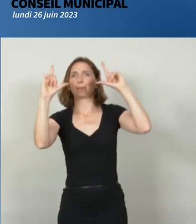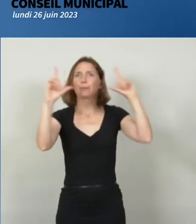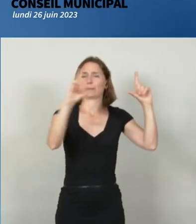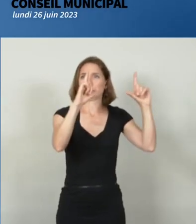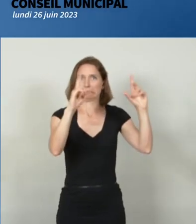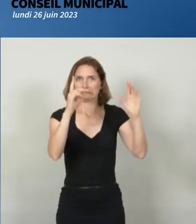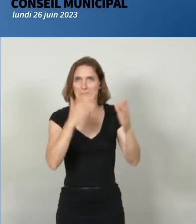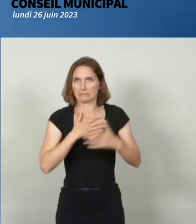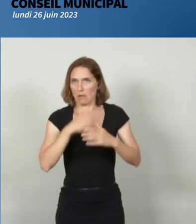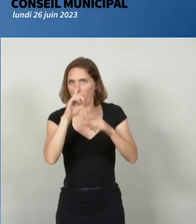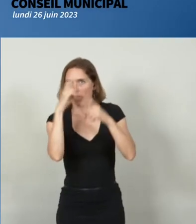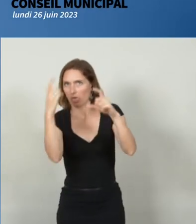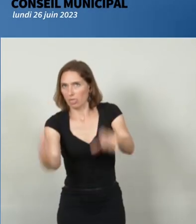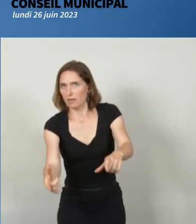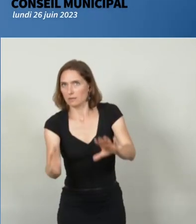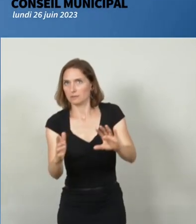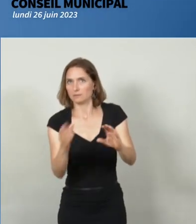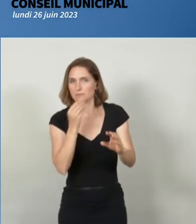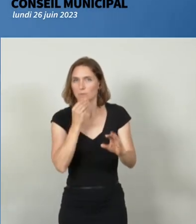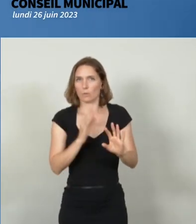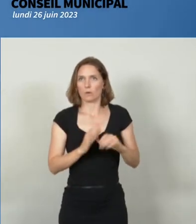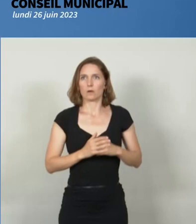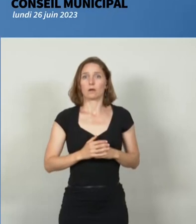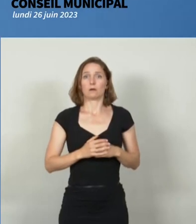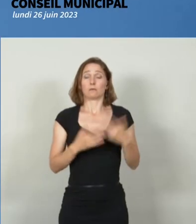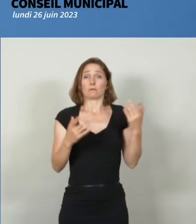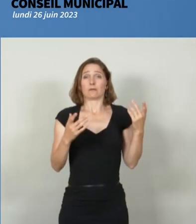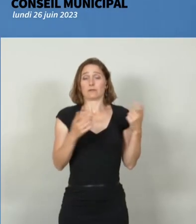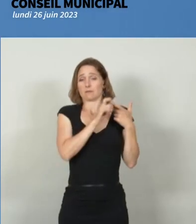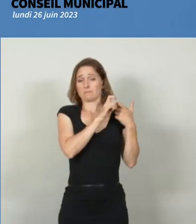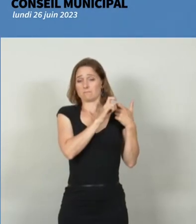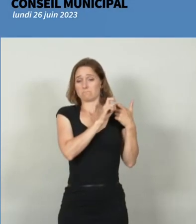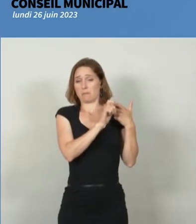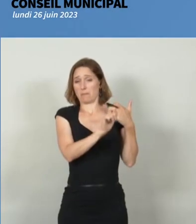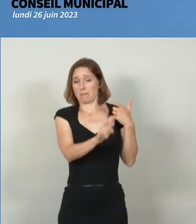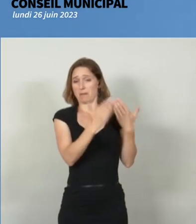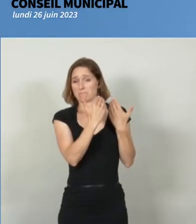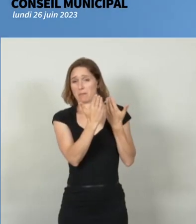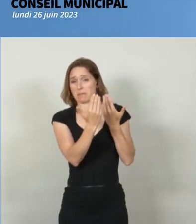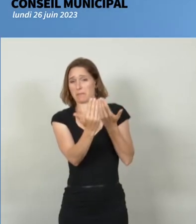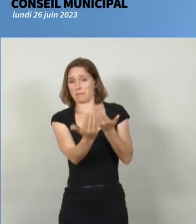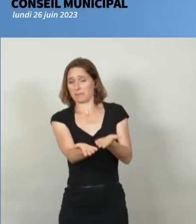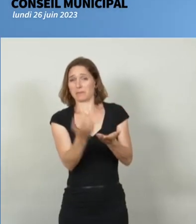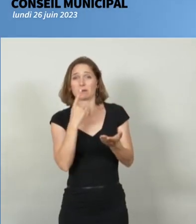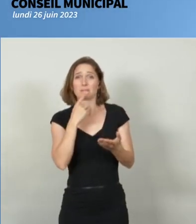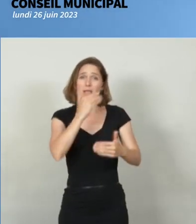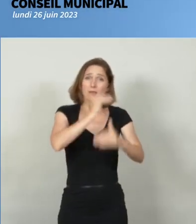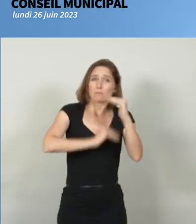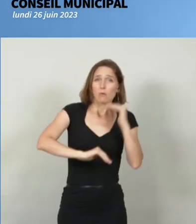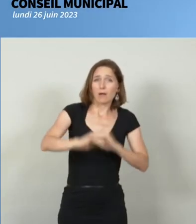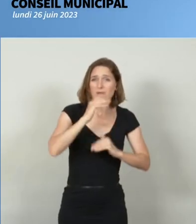donc tout ça tout ça en fait c'est comme un domino c'est à dire que à partir du moment où la programmation et la communication